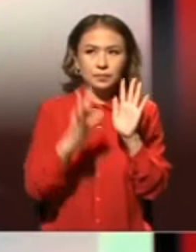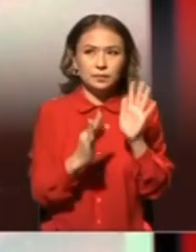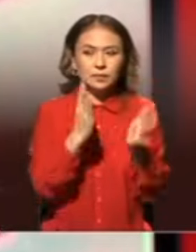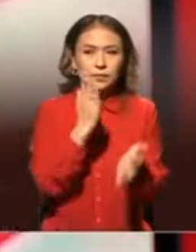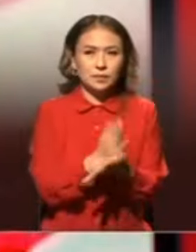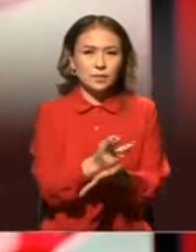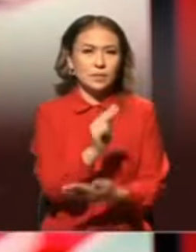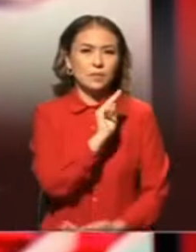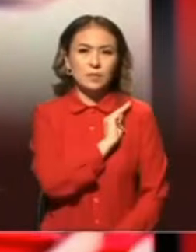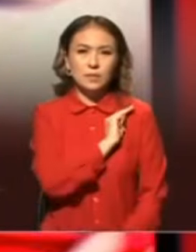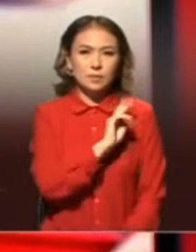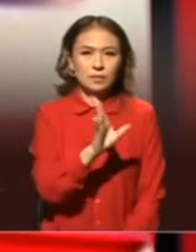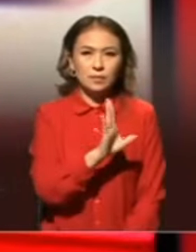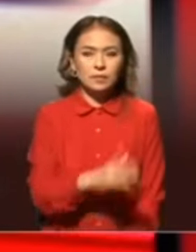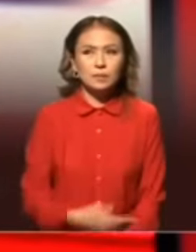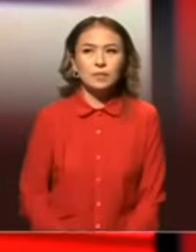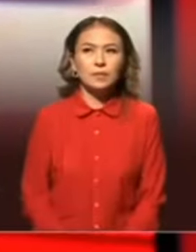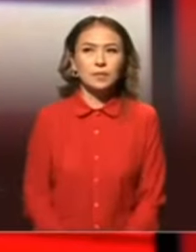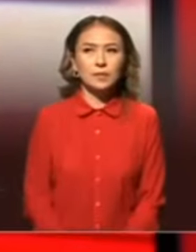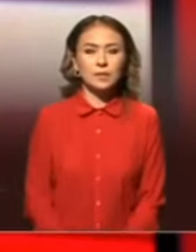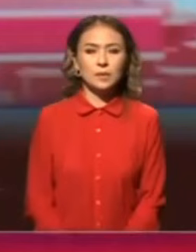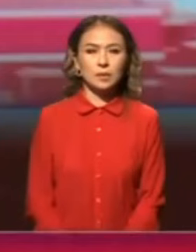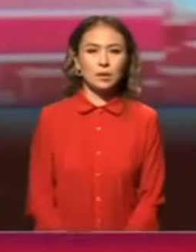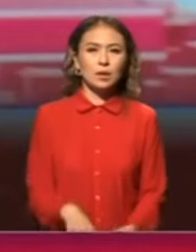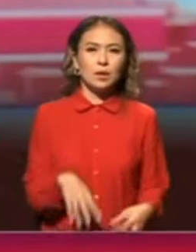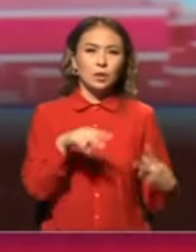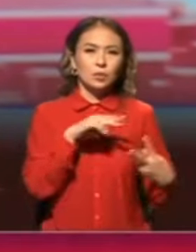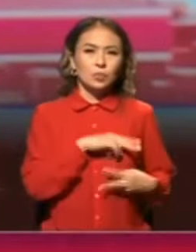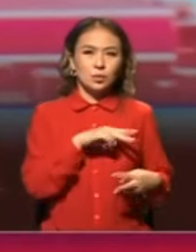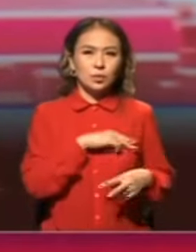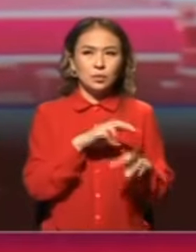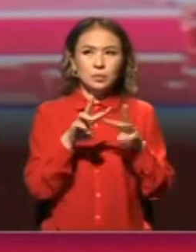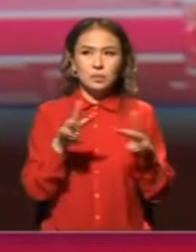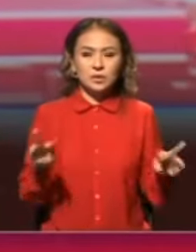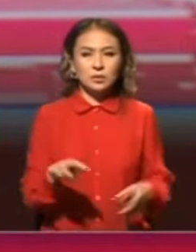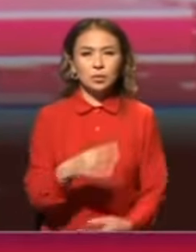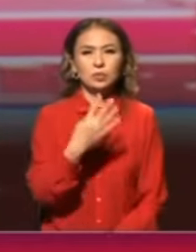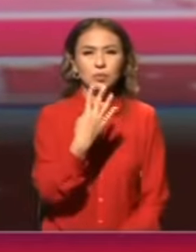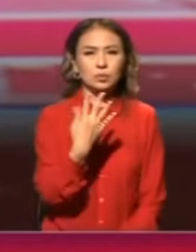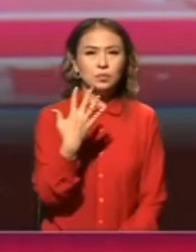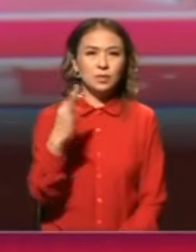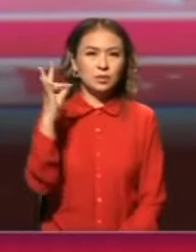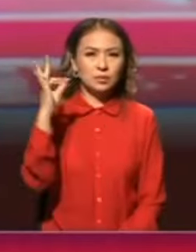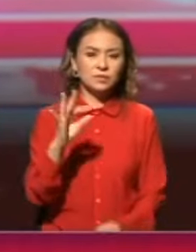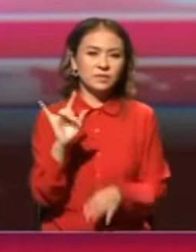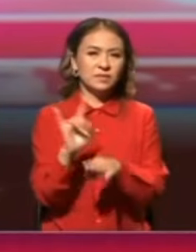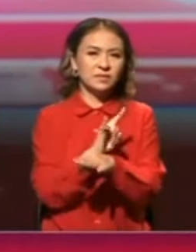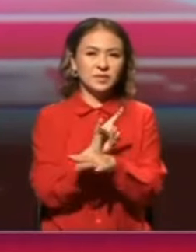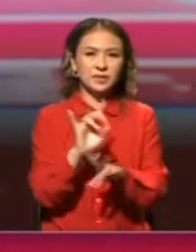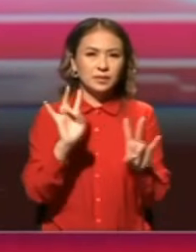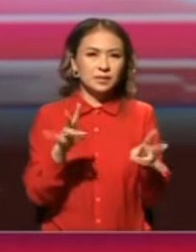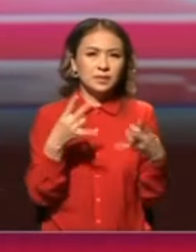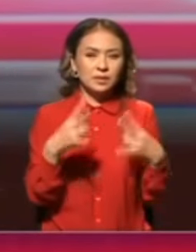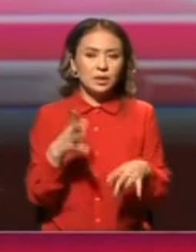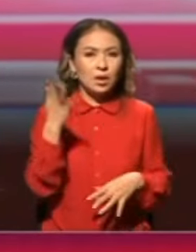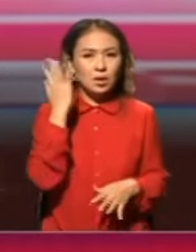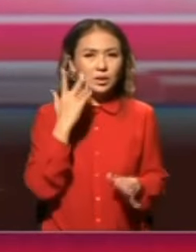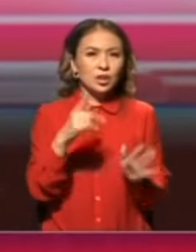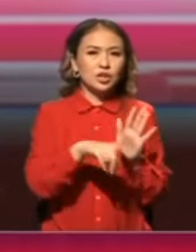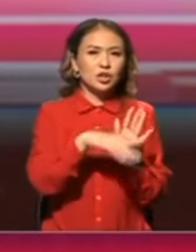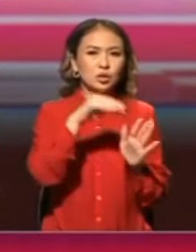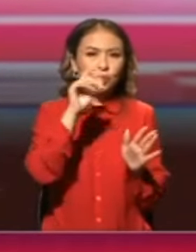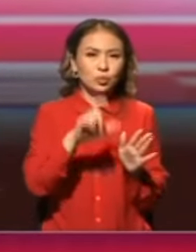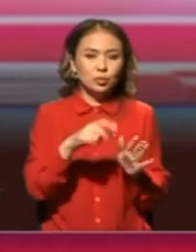жұмыссыздық деңгейі, ана еңбек министрлігі 4-5% деп айтпай ақ қойсын. Оны халықпен кездескенде біздің депутаттар ауыл партиясының